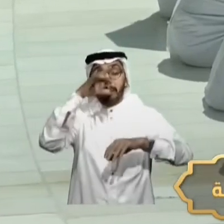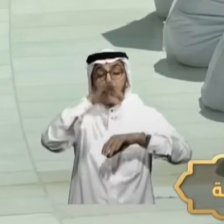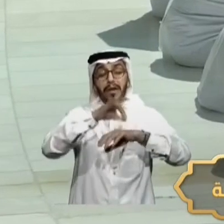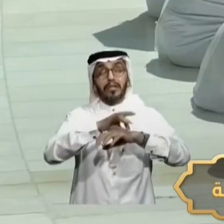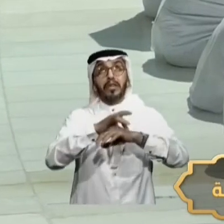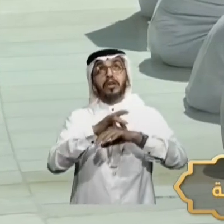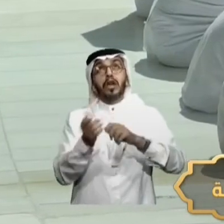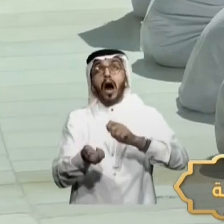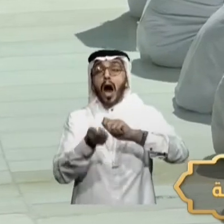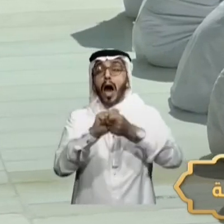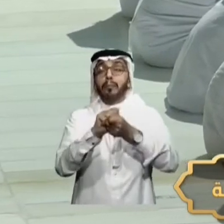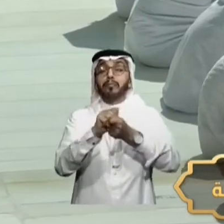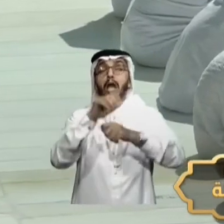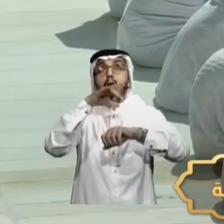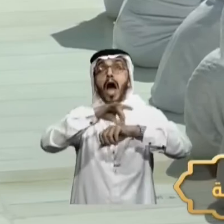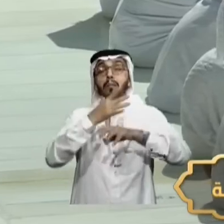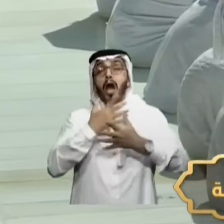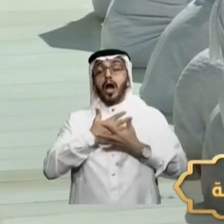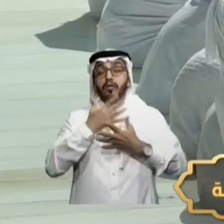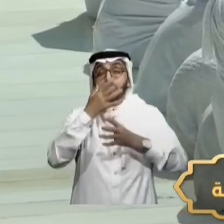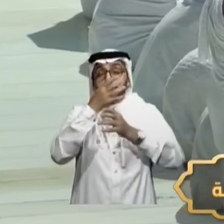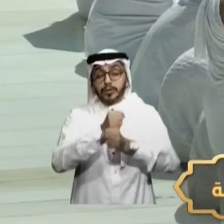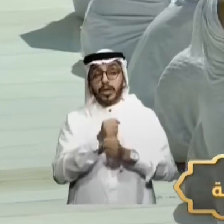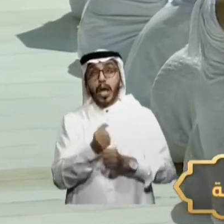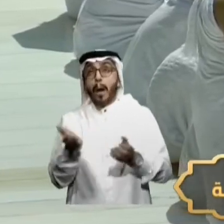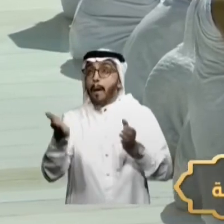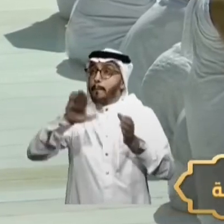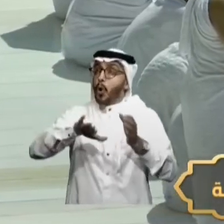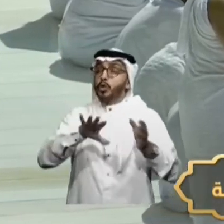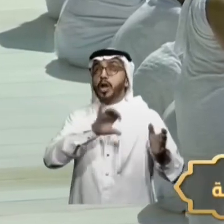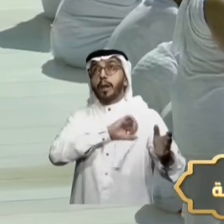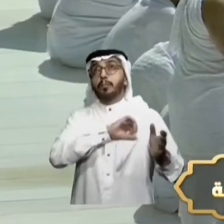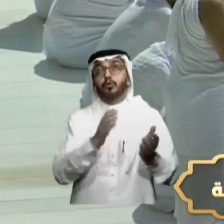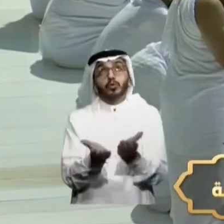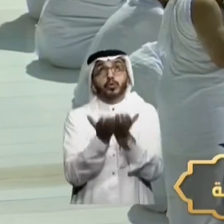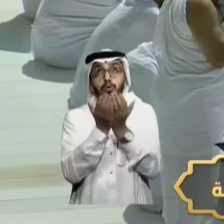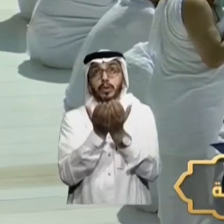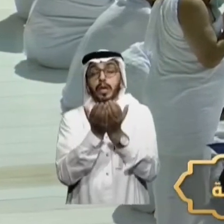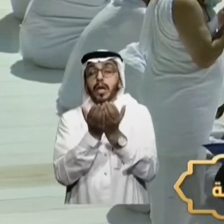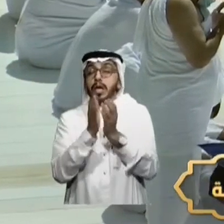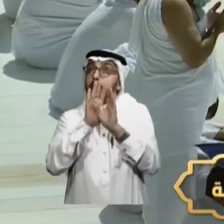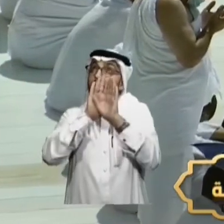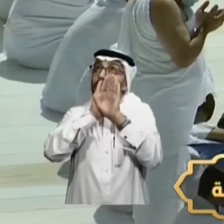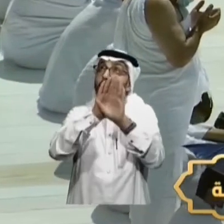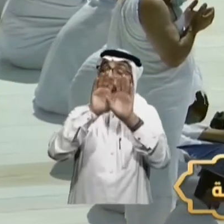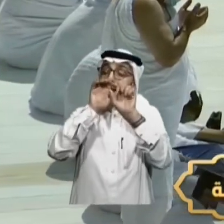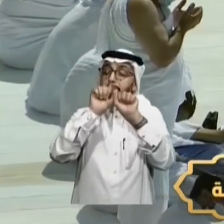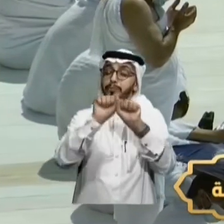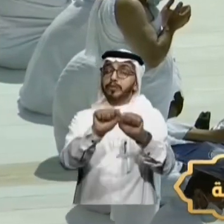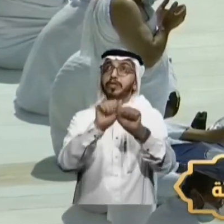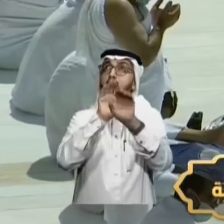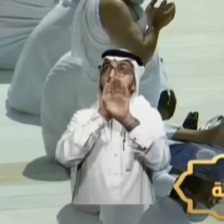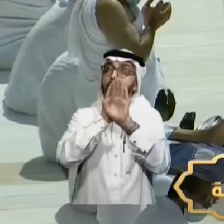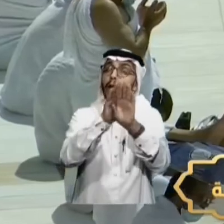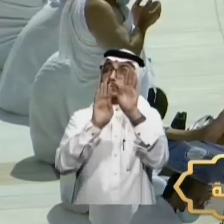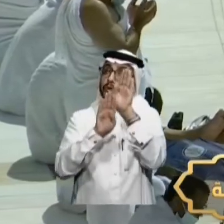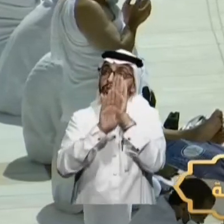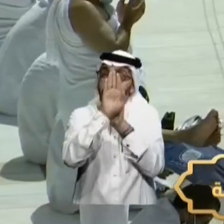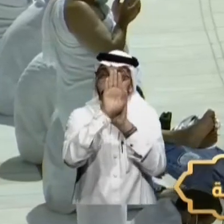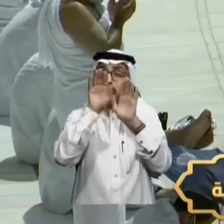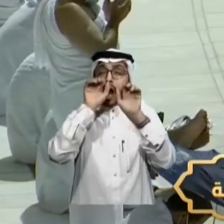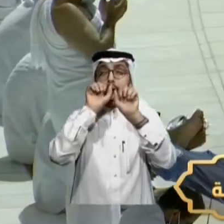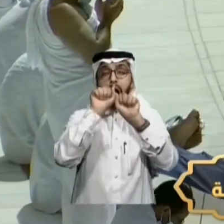مرضانا، اللهم اشفِ مرضانا، وارحم موتانا، وأيِّدنا بتوفيقك وتأييدك